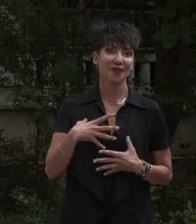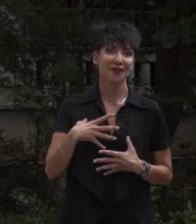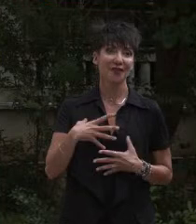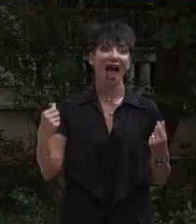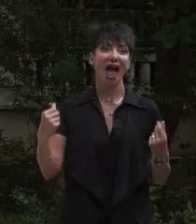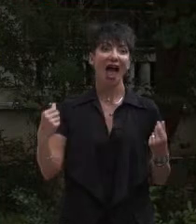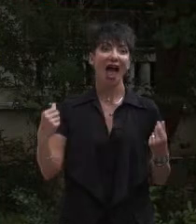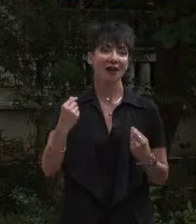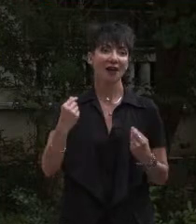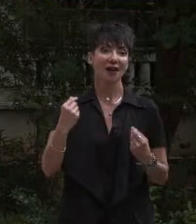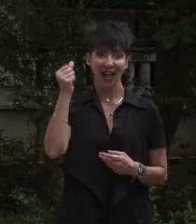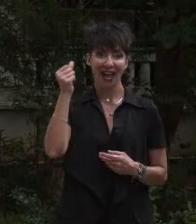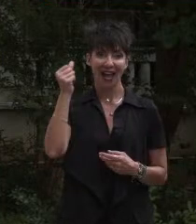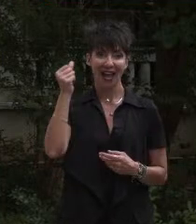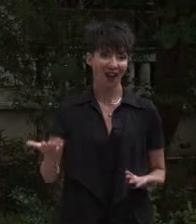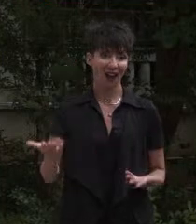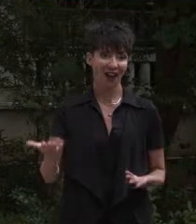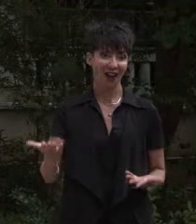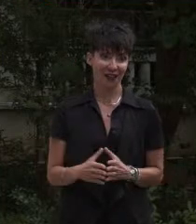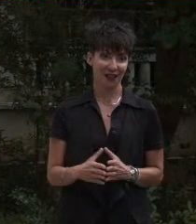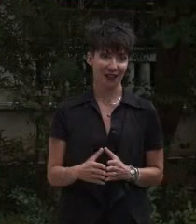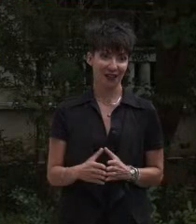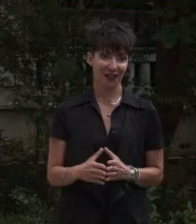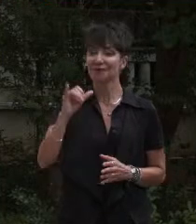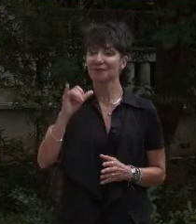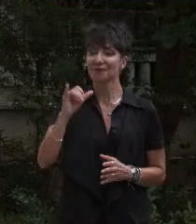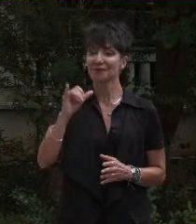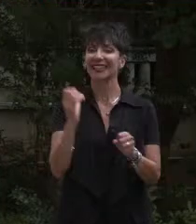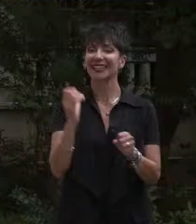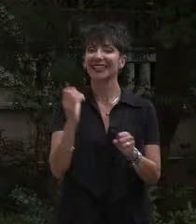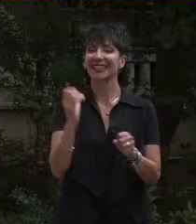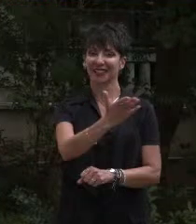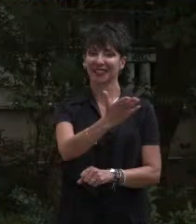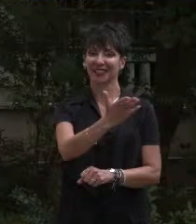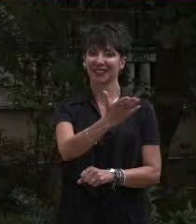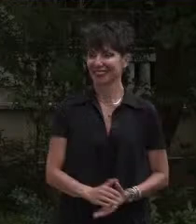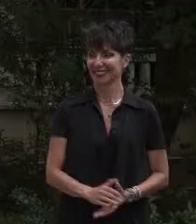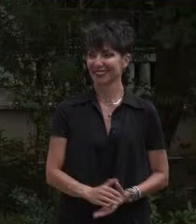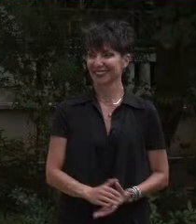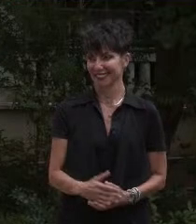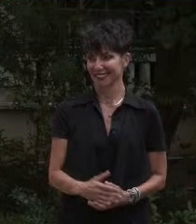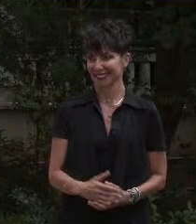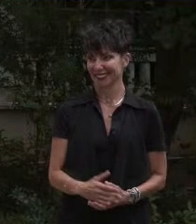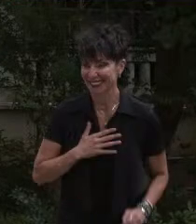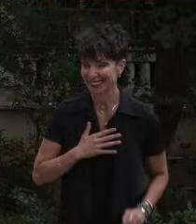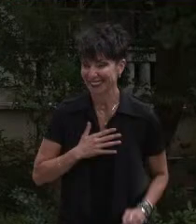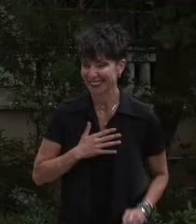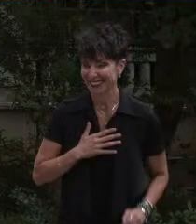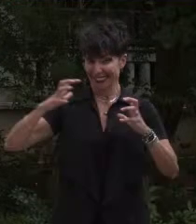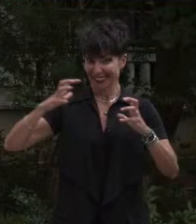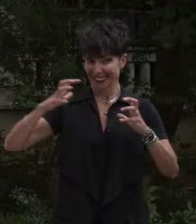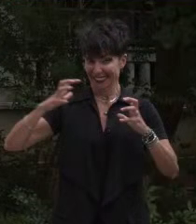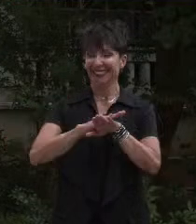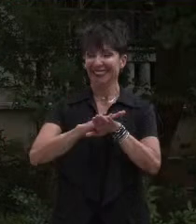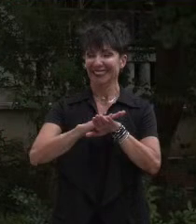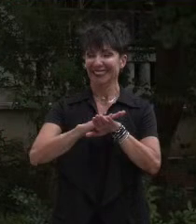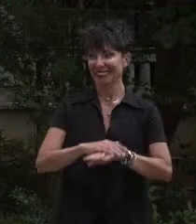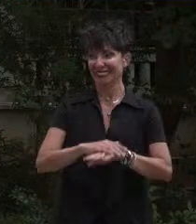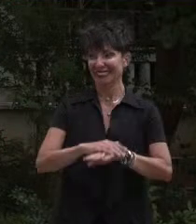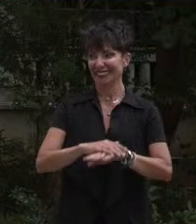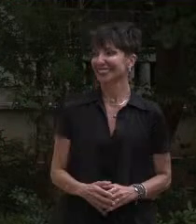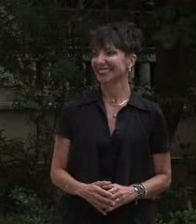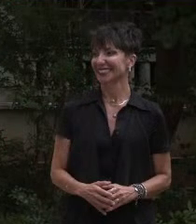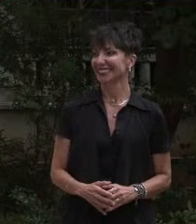ολόψυχα, καλό καλοκαίρι και πάντα επιτυχίες, παιδιά. Με συγχωρείτε που πήρα λίγο χρόνο παραπάνω.